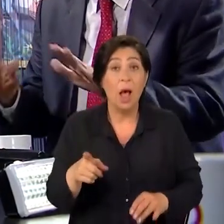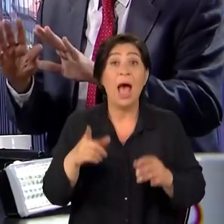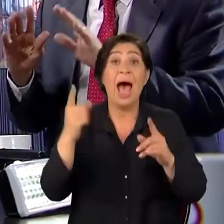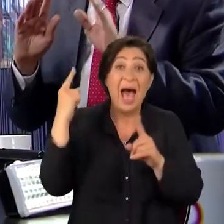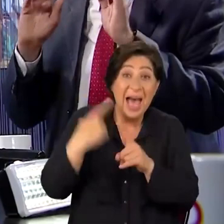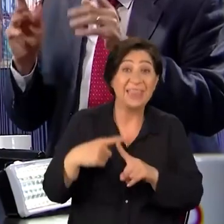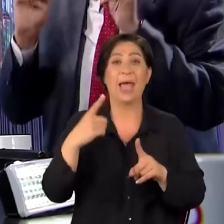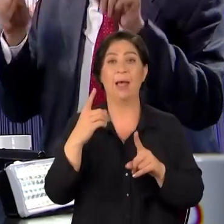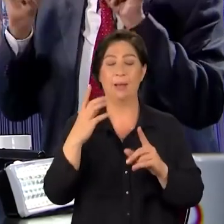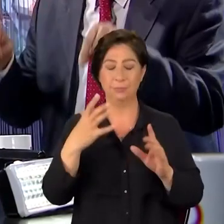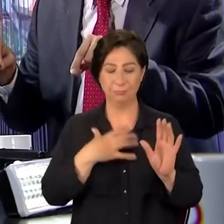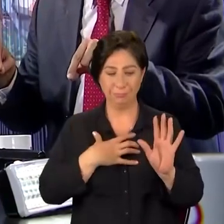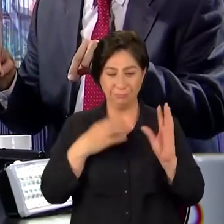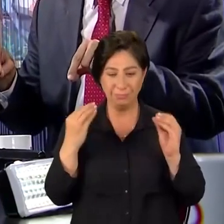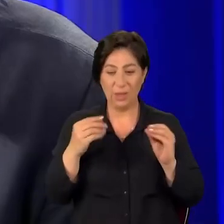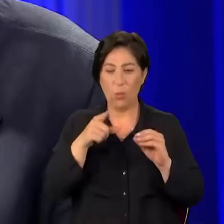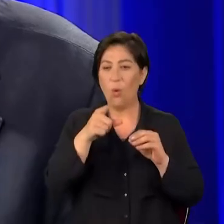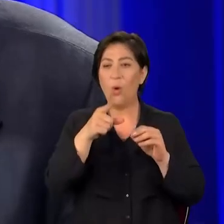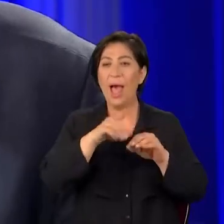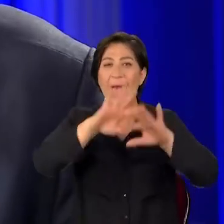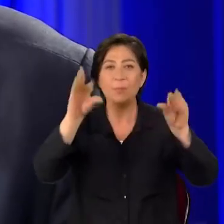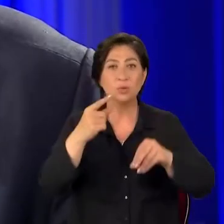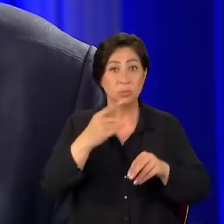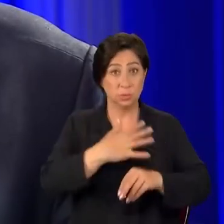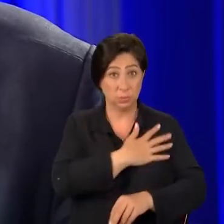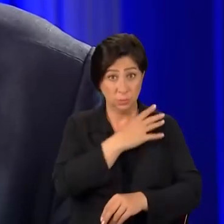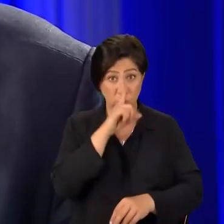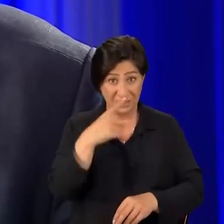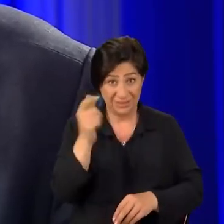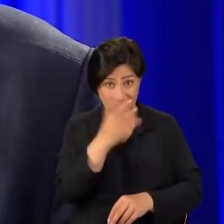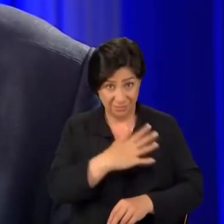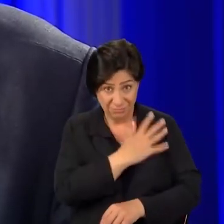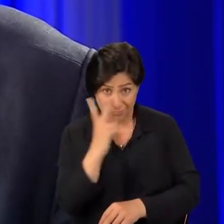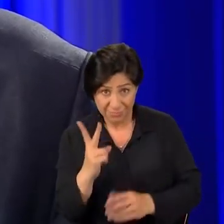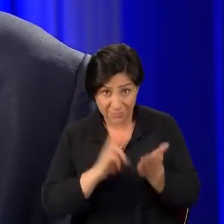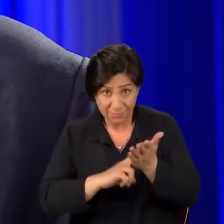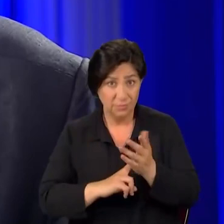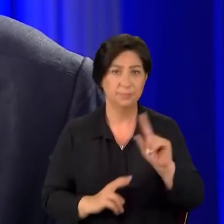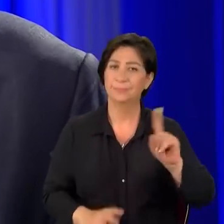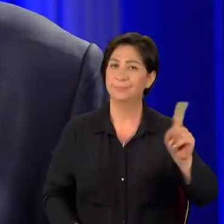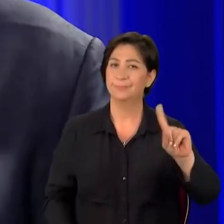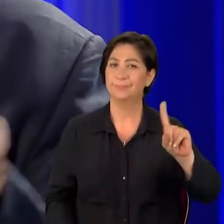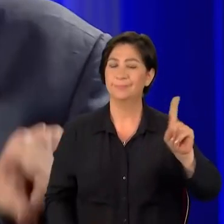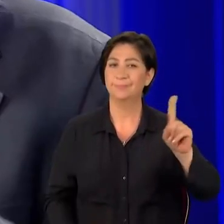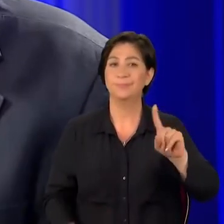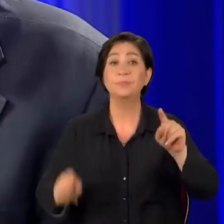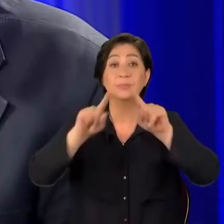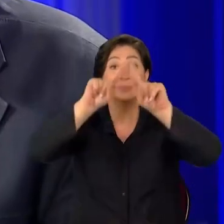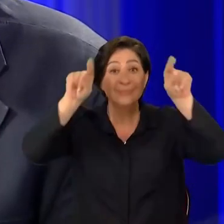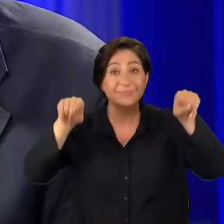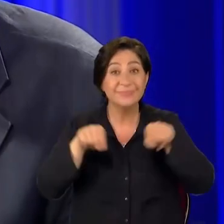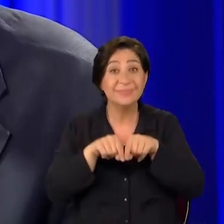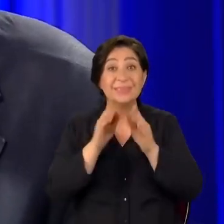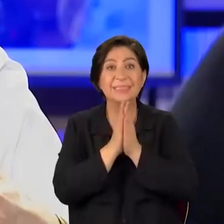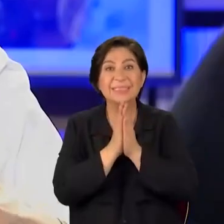hissediyorlarsa, hatta ideolojik dahi bakmayıp, yani o 100 bin kişinin hepsinin Cumhuriyet Halk Partili olduğunu mu düşünüyoruz? Hayır. Biraz önce burada çerçevesi